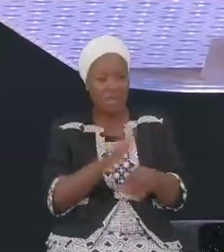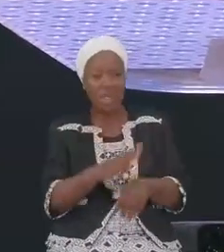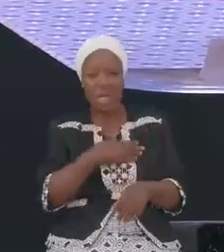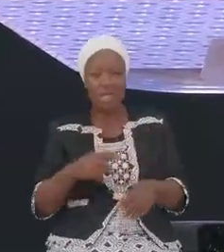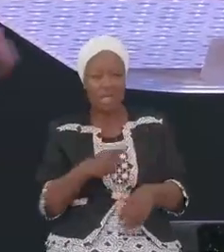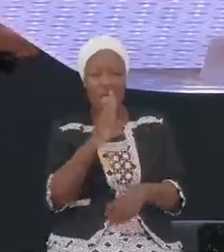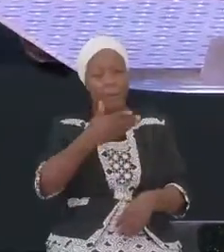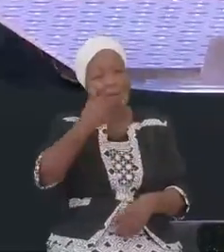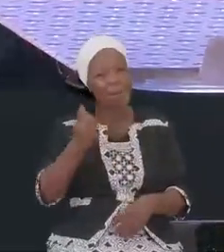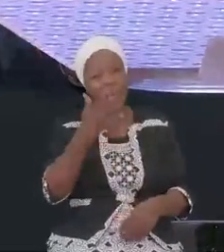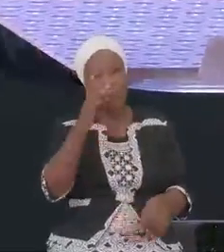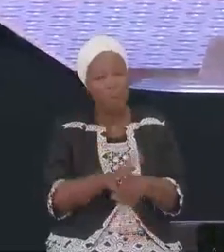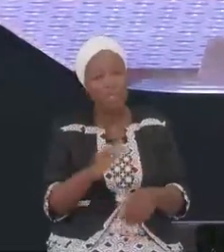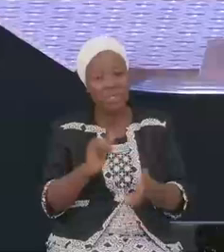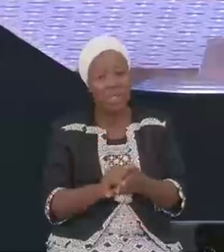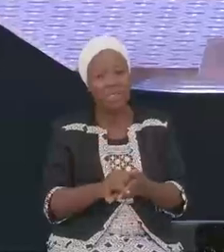tu passes sur